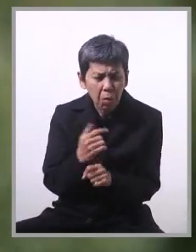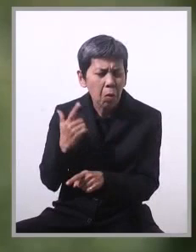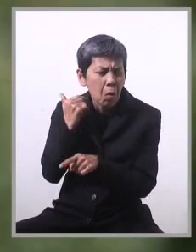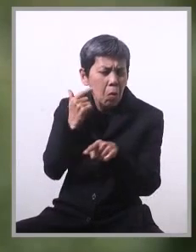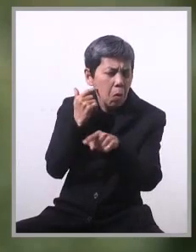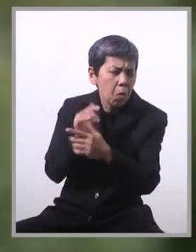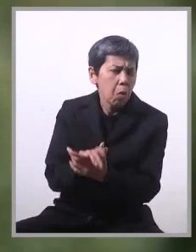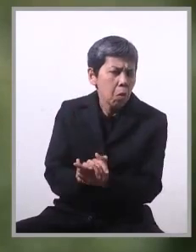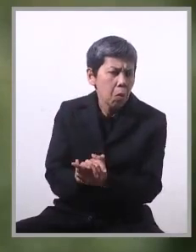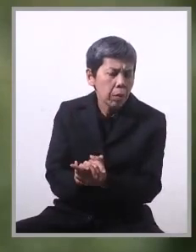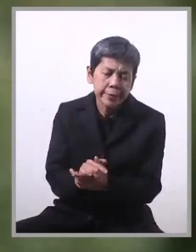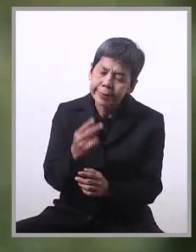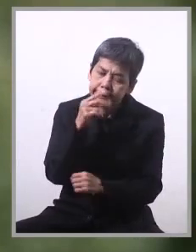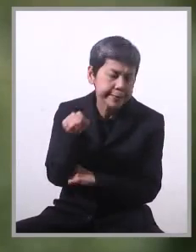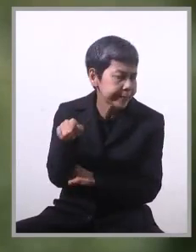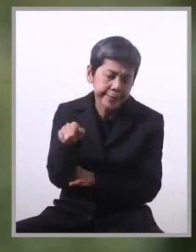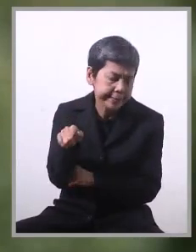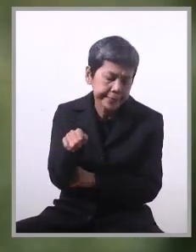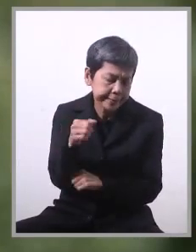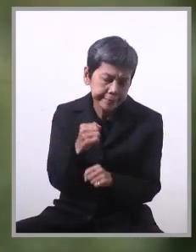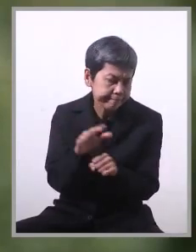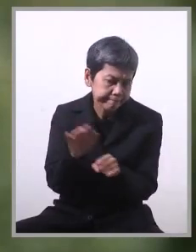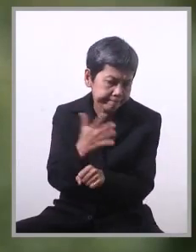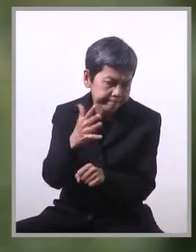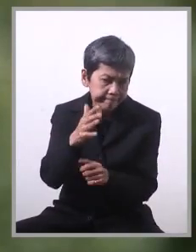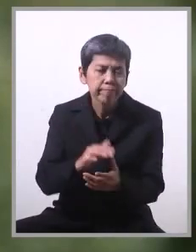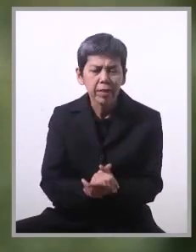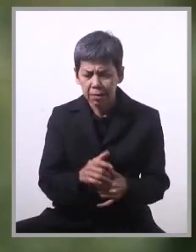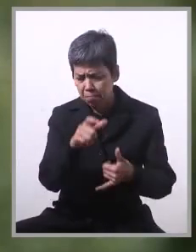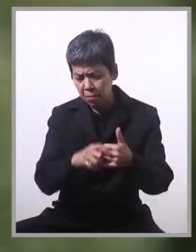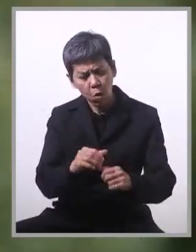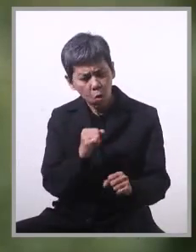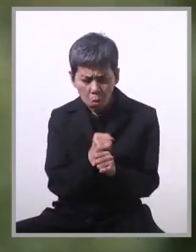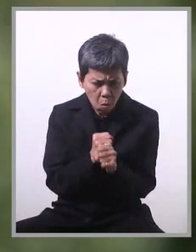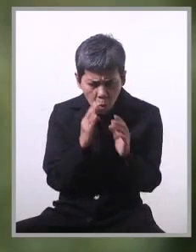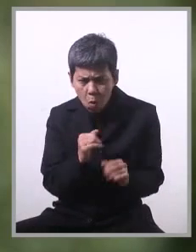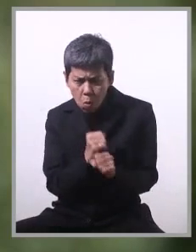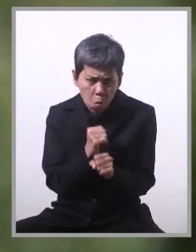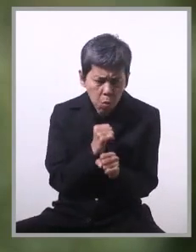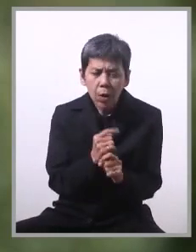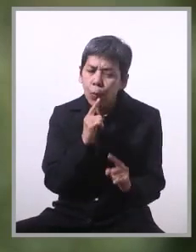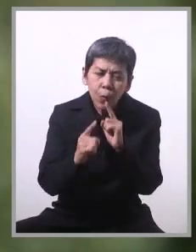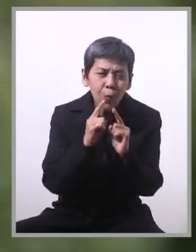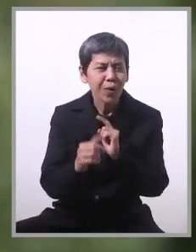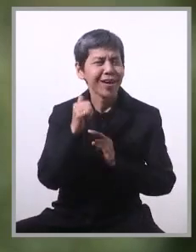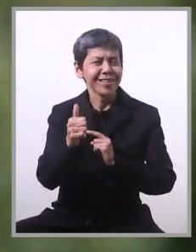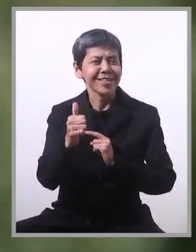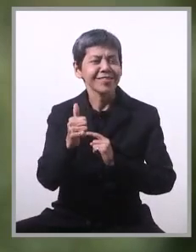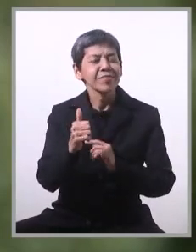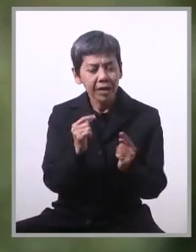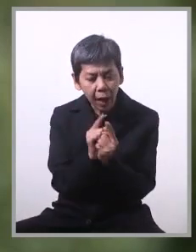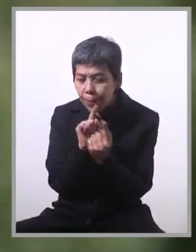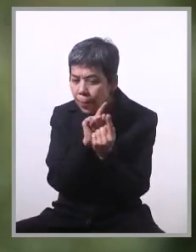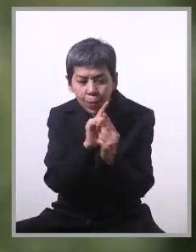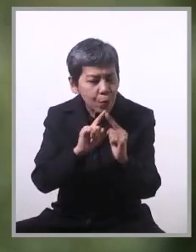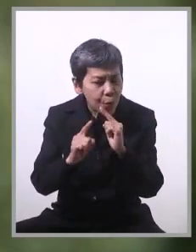างคนที่ว่ามีครบ32ประการ32ด้วยซ้ำไปค่ะน้องก็มีความขยันกระตือรือร้นแล้วมีมนุษยสัมพันธ์ที่ดีแล้วเข้ากับเ